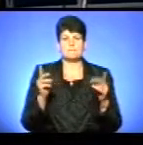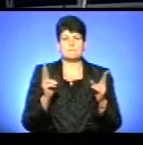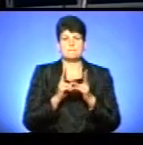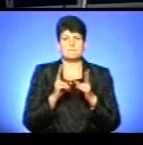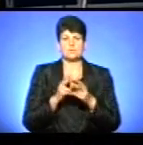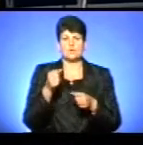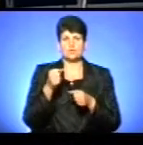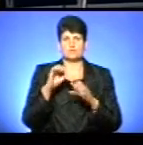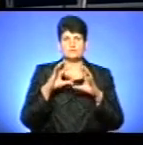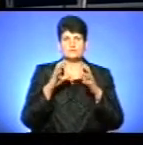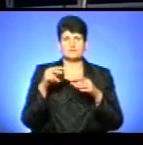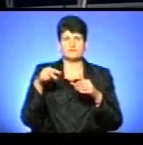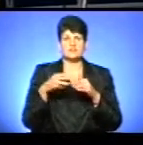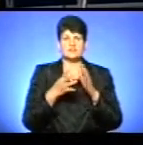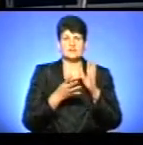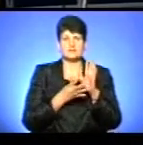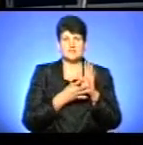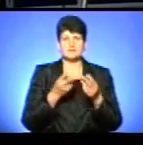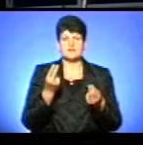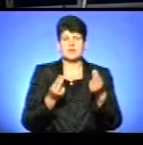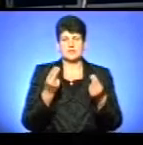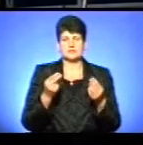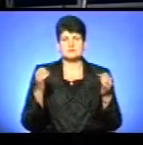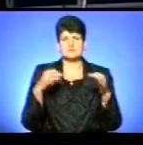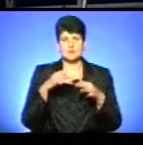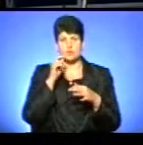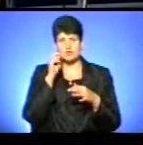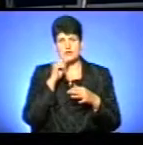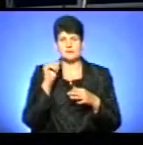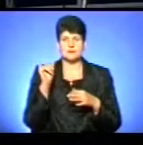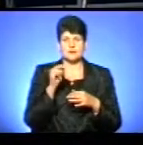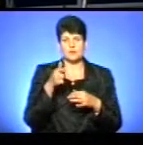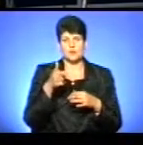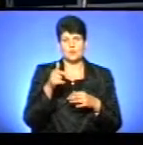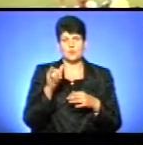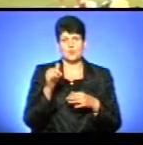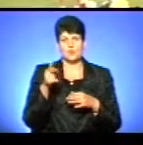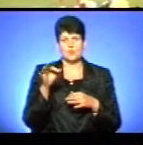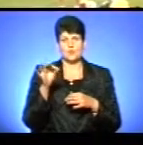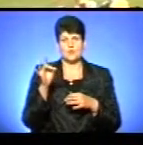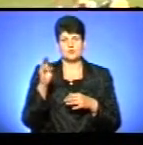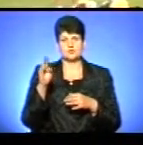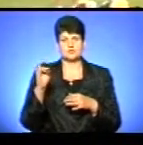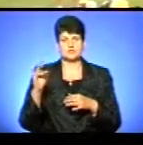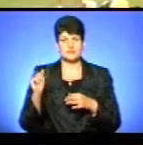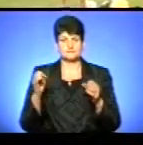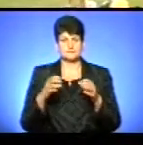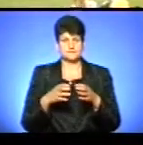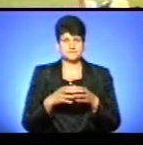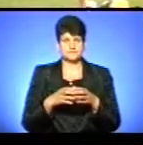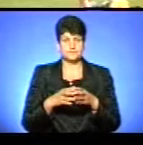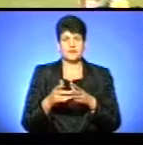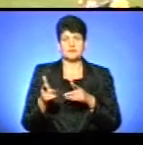Кубку світу 2019. Гратимуть збірна України і збірна Угорщини. Передігрова тренування, в